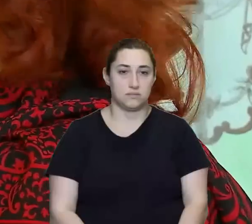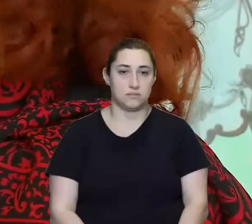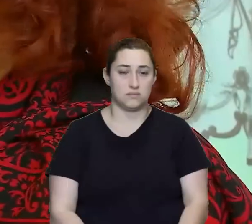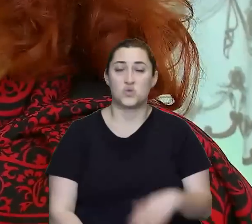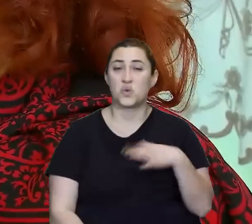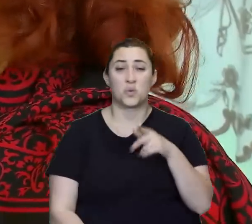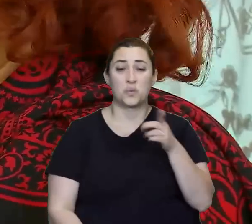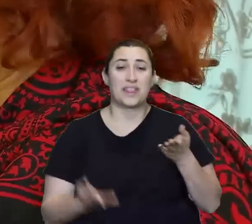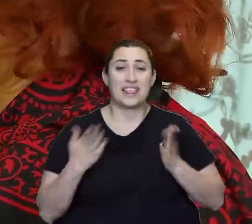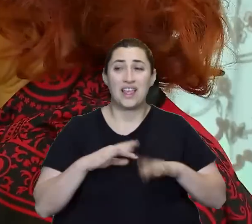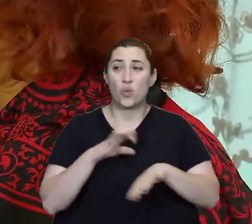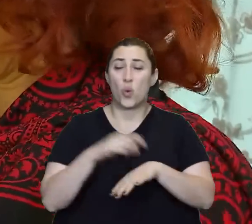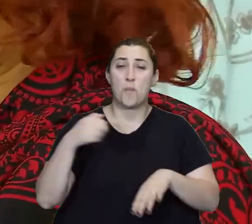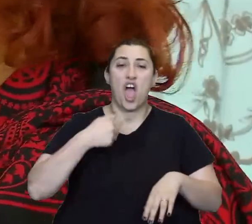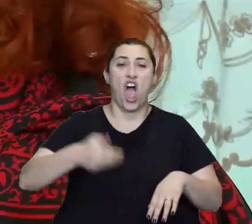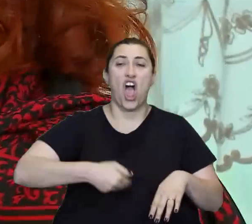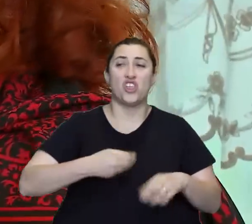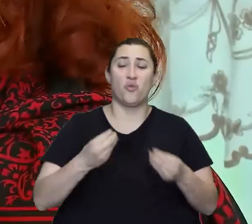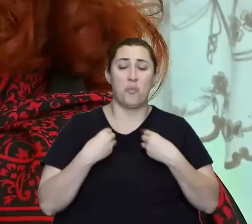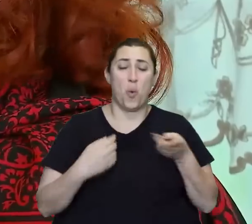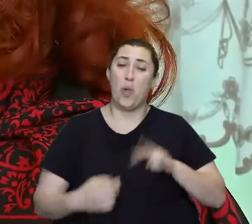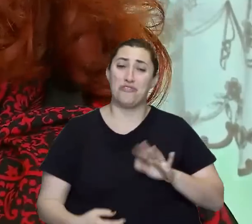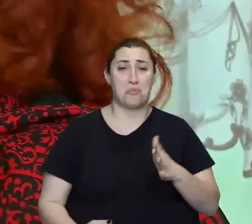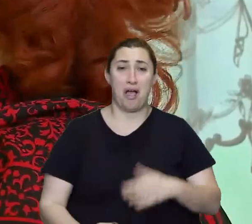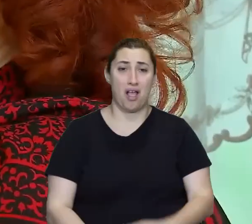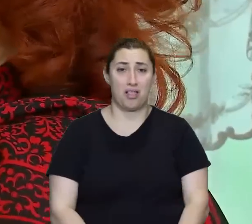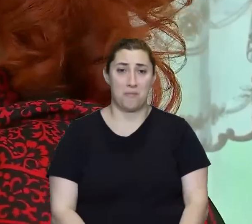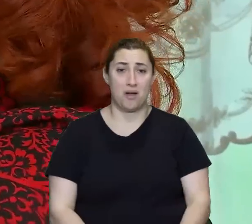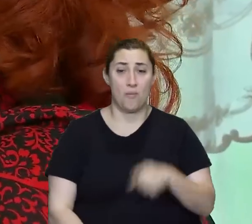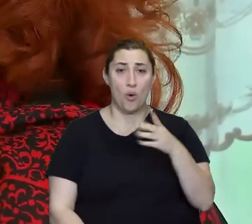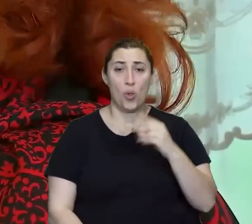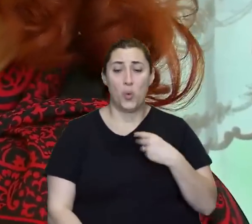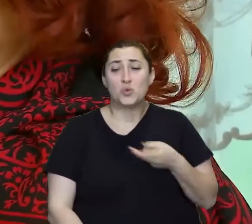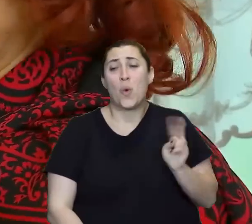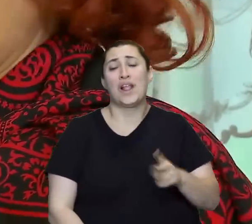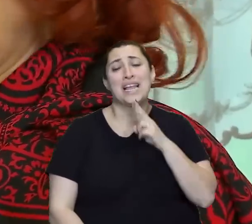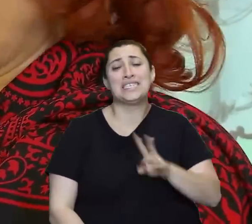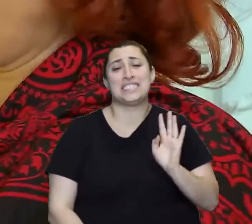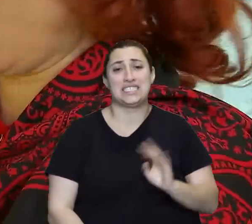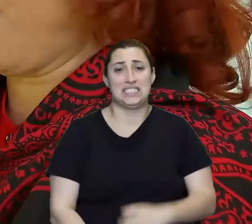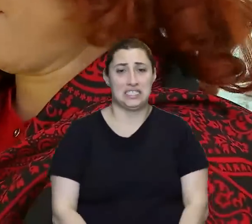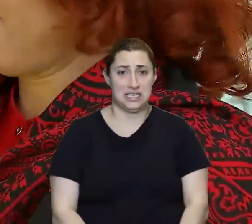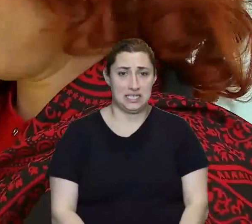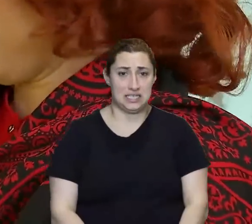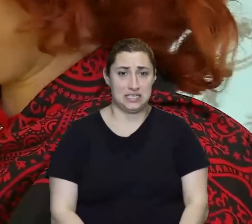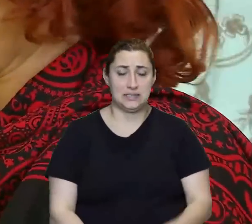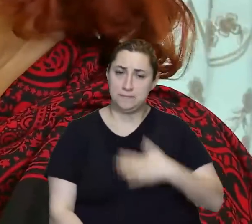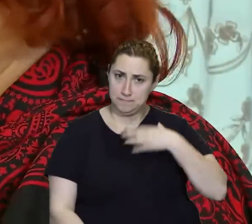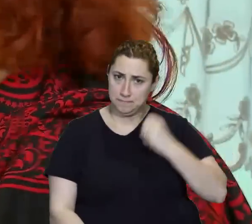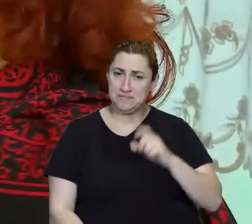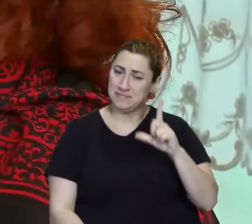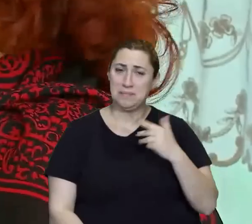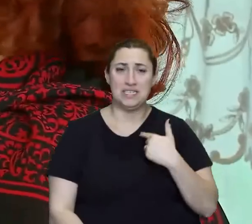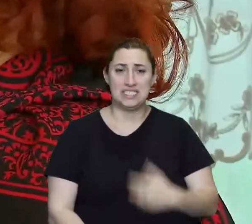Ay yok, bu diyetisyen beni açlıktan öldürecek herhalde. Böyle giderse tahtalı köyü boylayacağım. Dayan Cevriye,